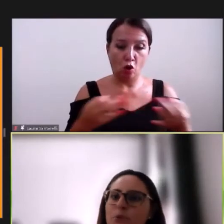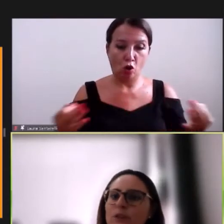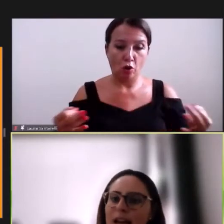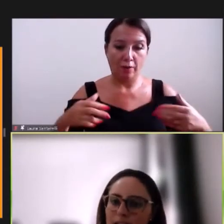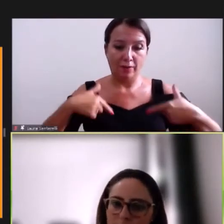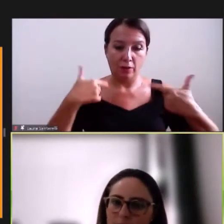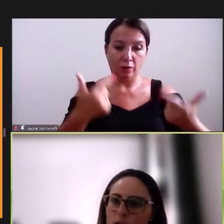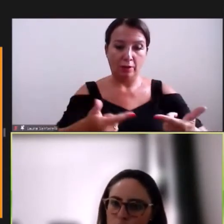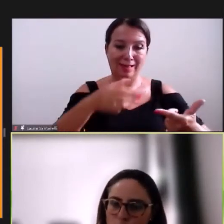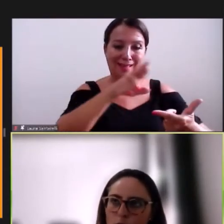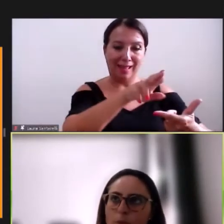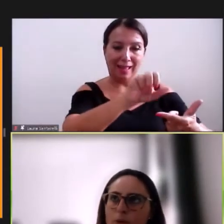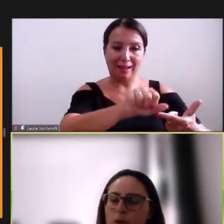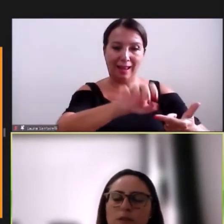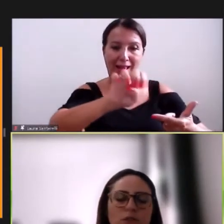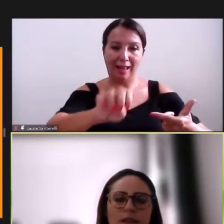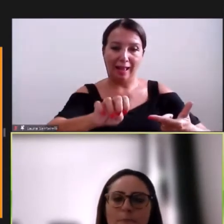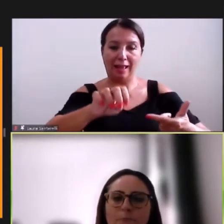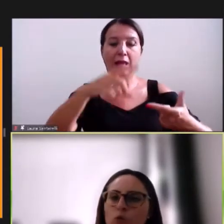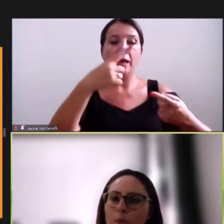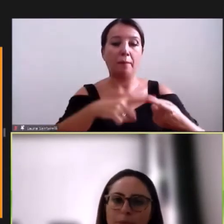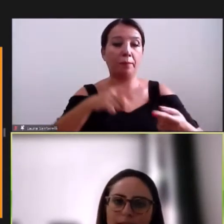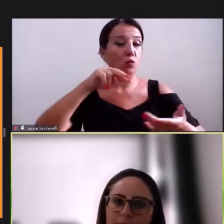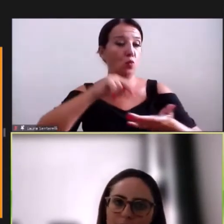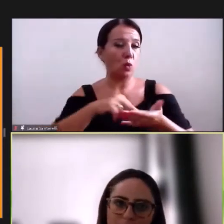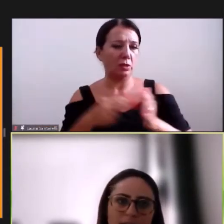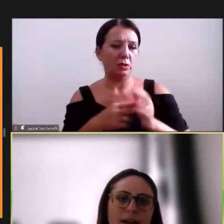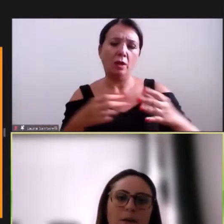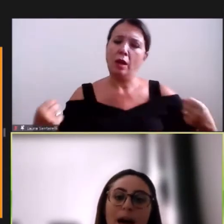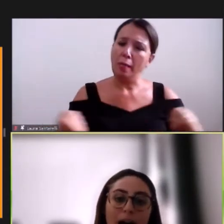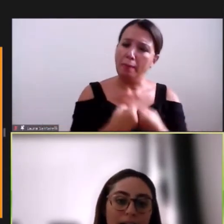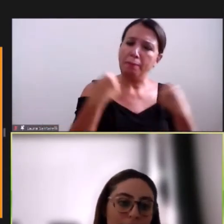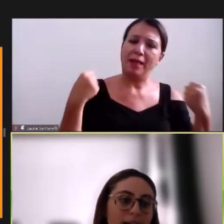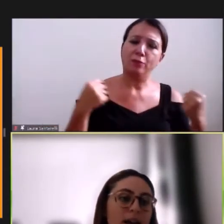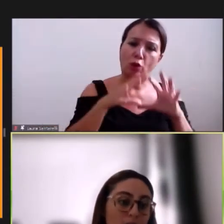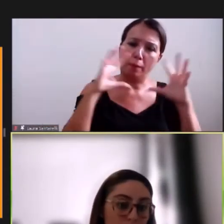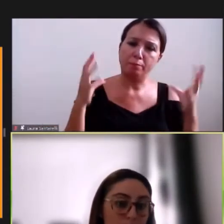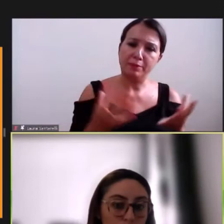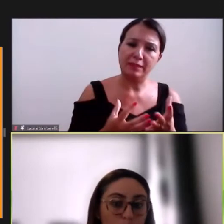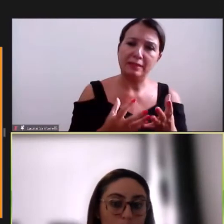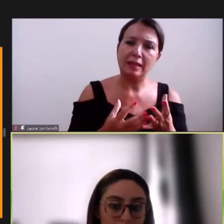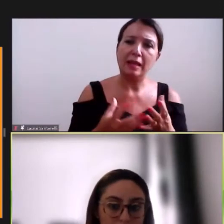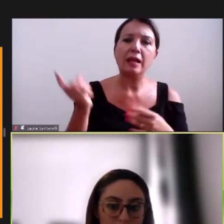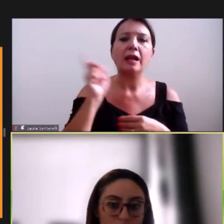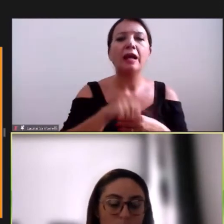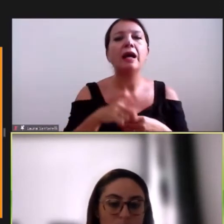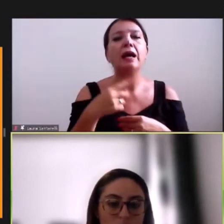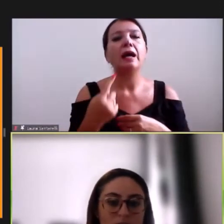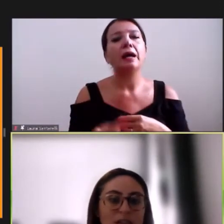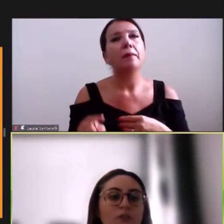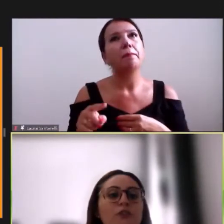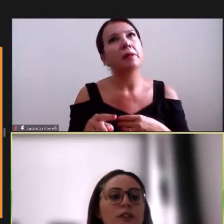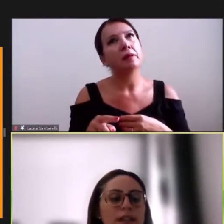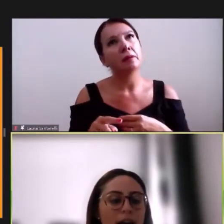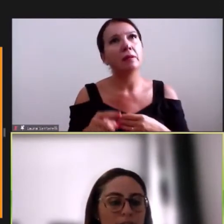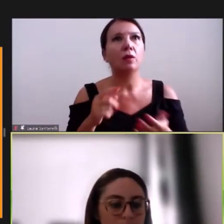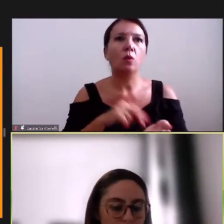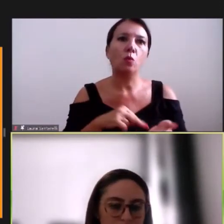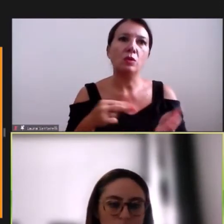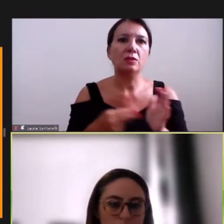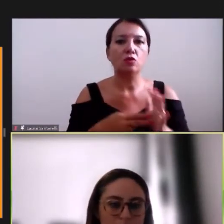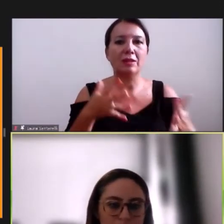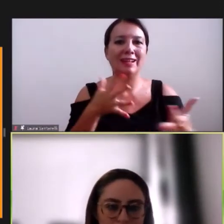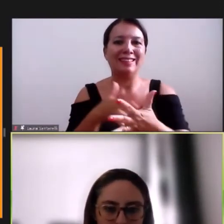è importante non solo per una questione di impatto ambientale, ma anche appunto per una questione di difficoltà